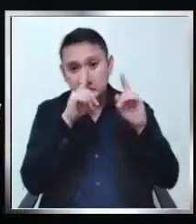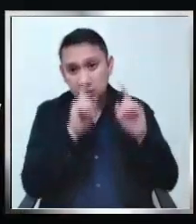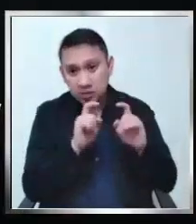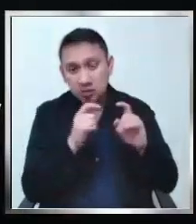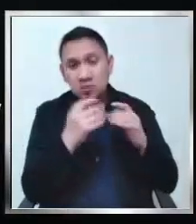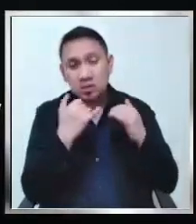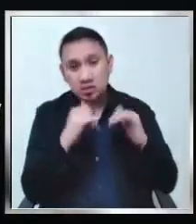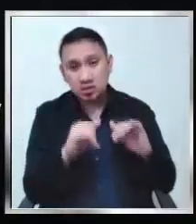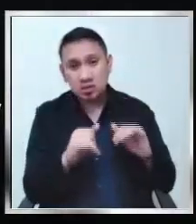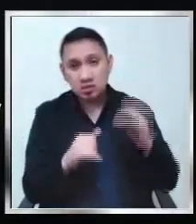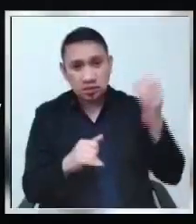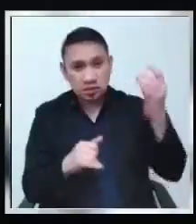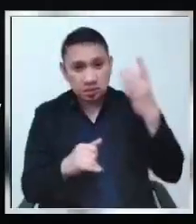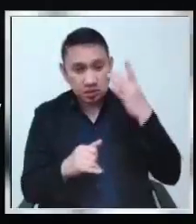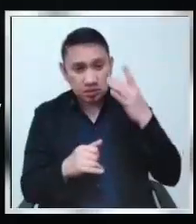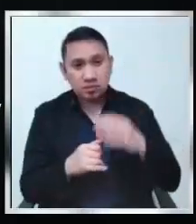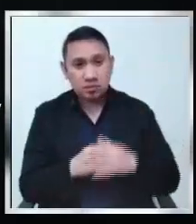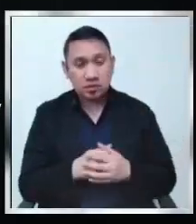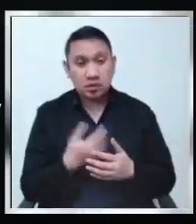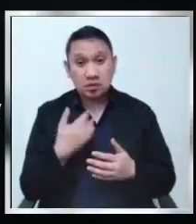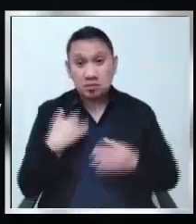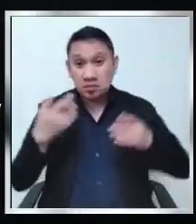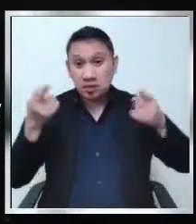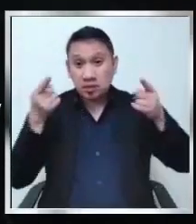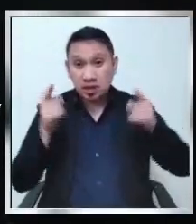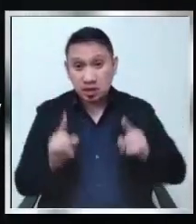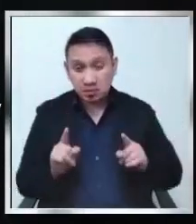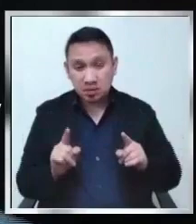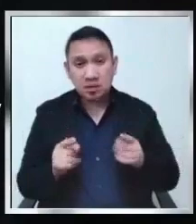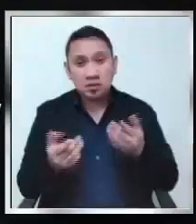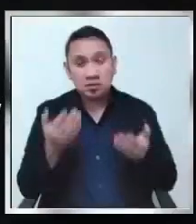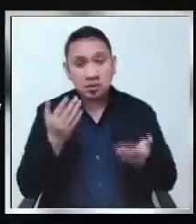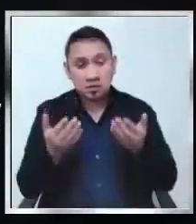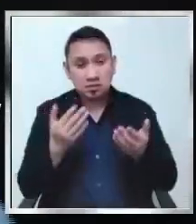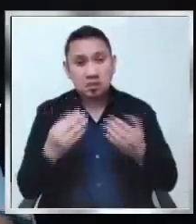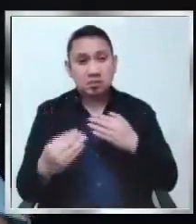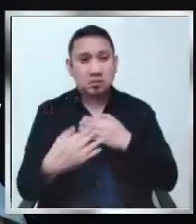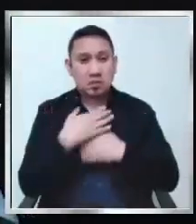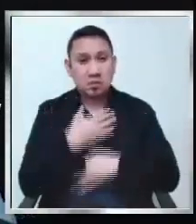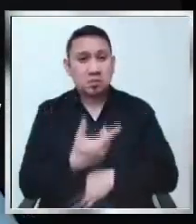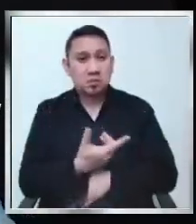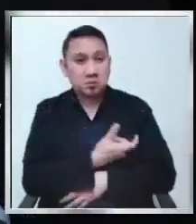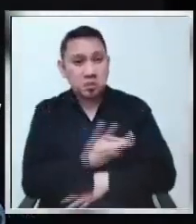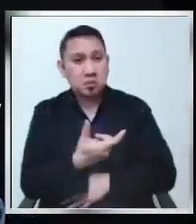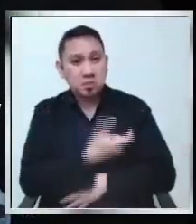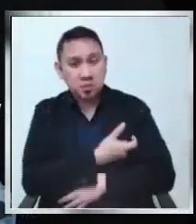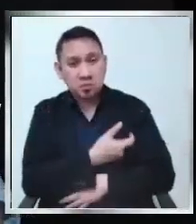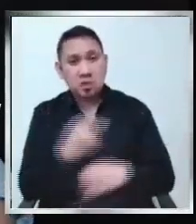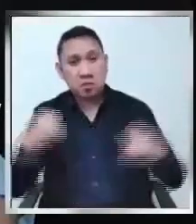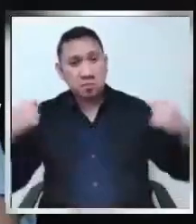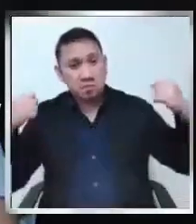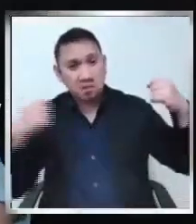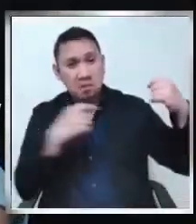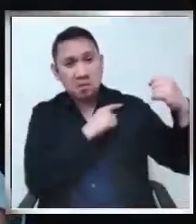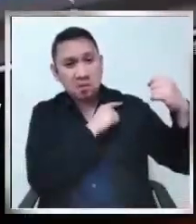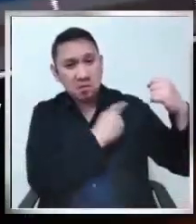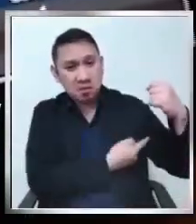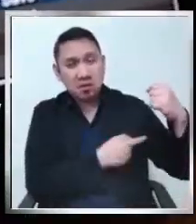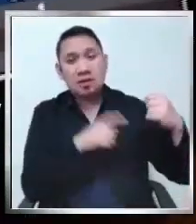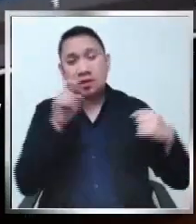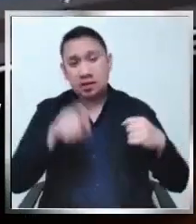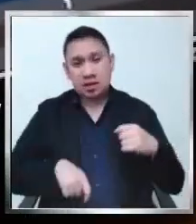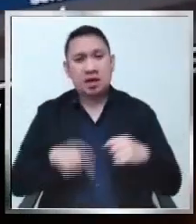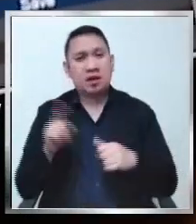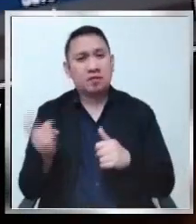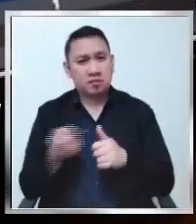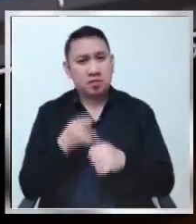ilaw ang nangyari raw kay Mads posibleng side effect ng pagtuturok ng steroids bagay na dapat kinokonsulta raw muna sa